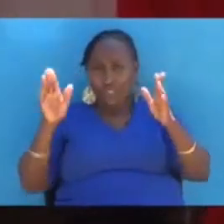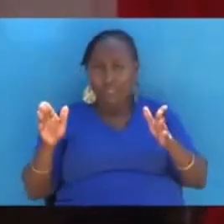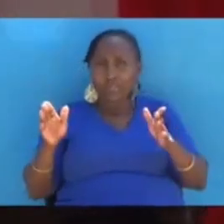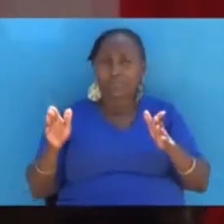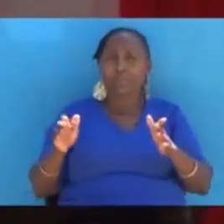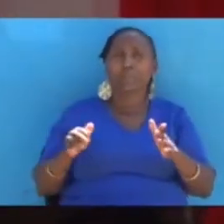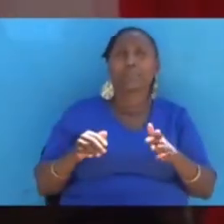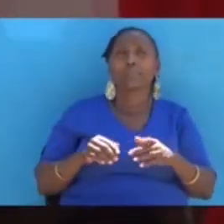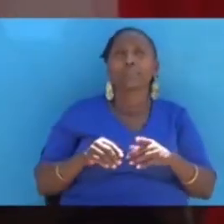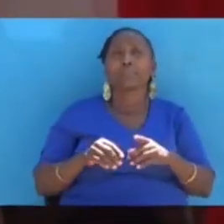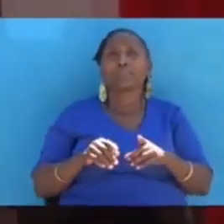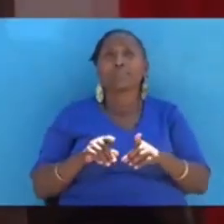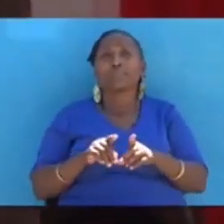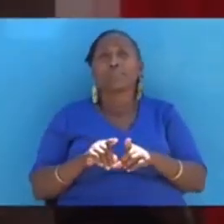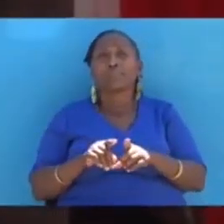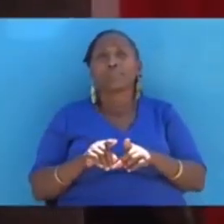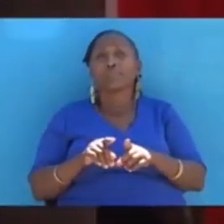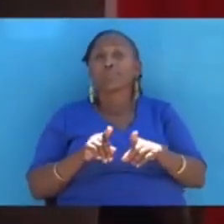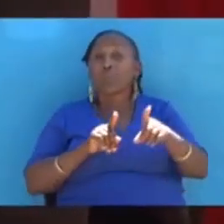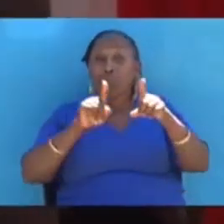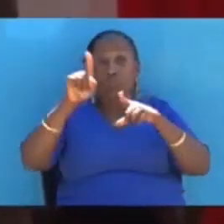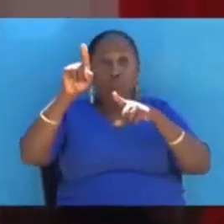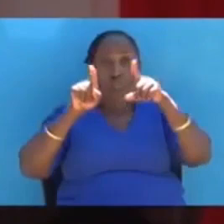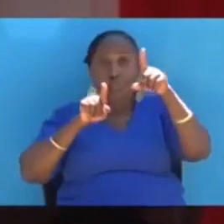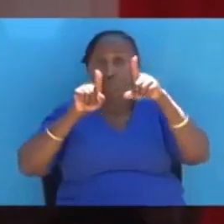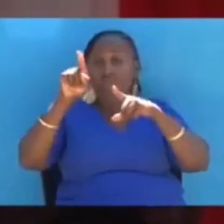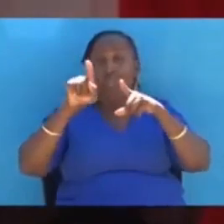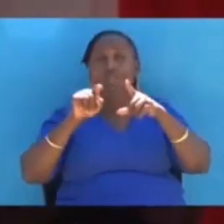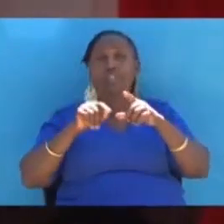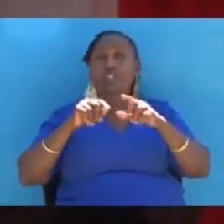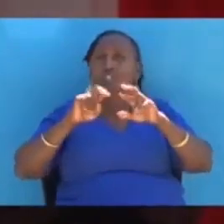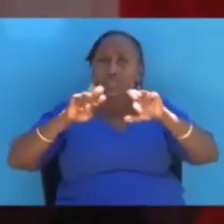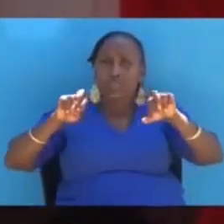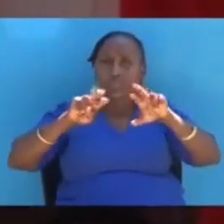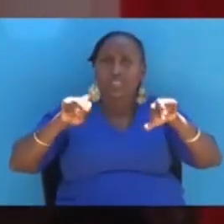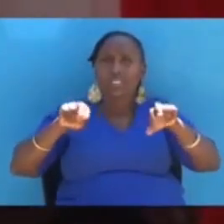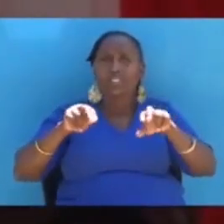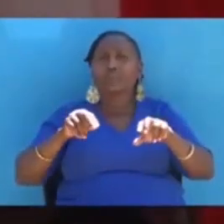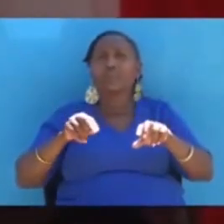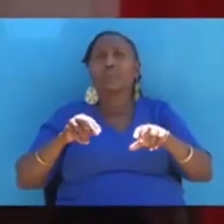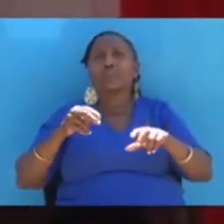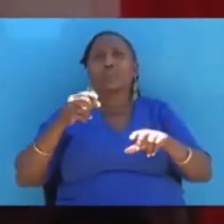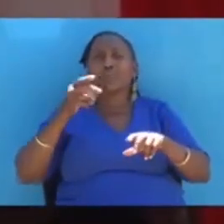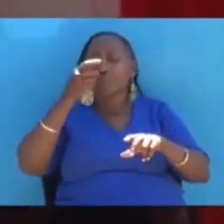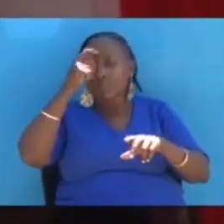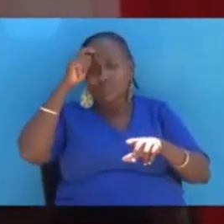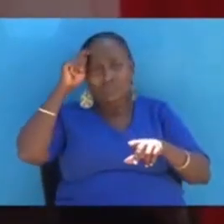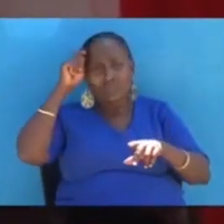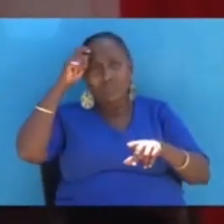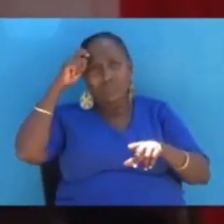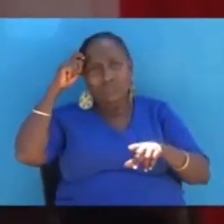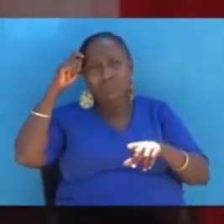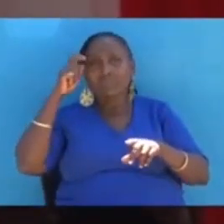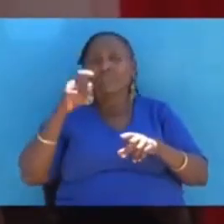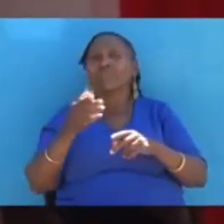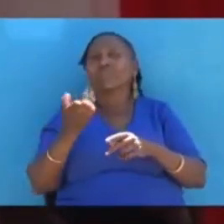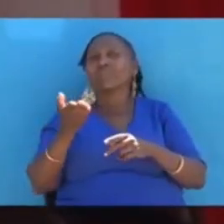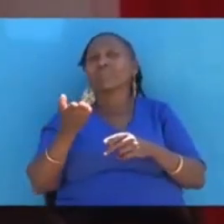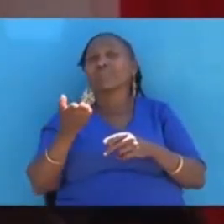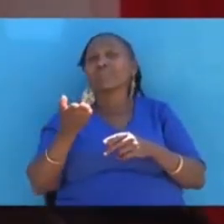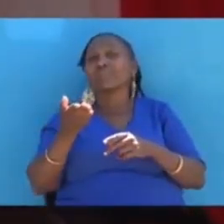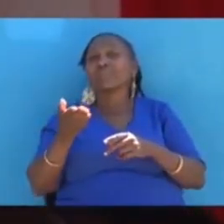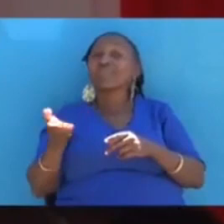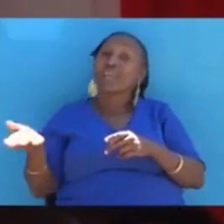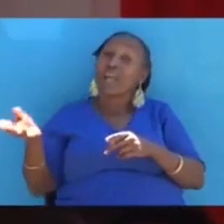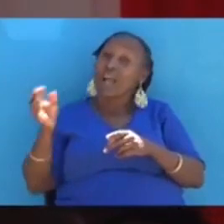yenu. Mambo ya utalii yote ya kutafuta wazungu wajae hapa Mara. Hata sisi hatuongeleshe, tukuje